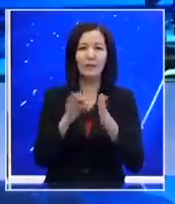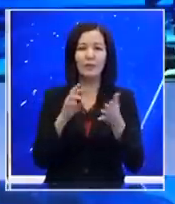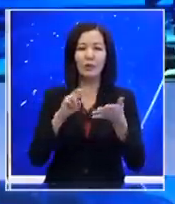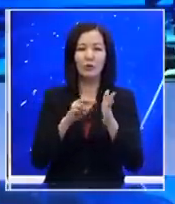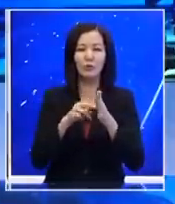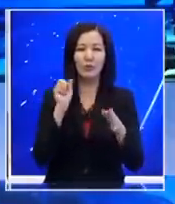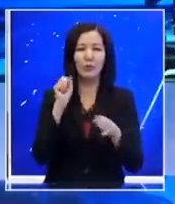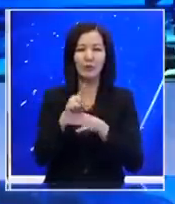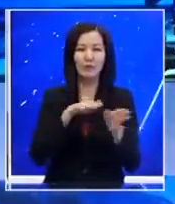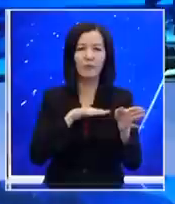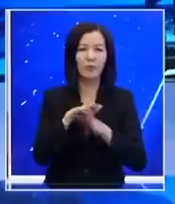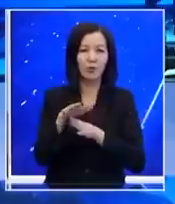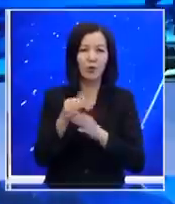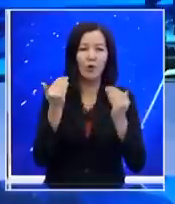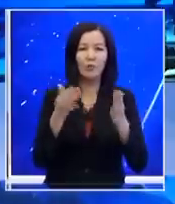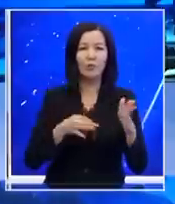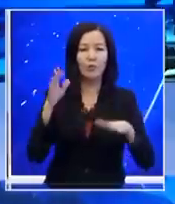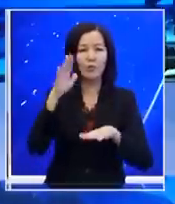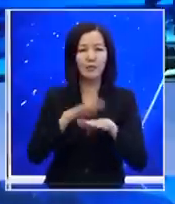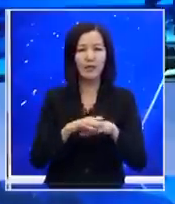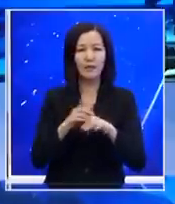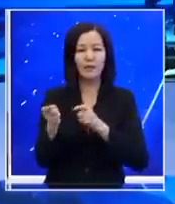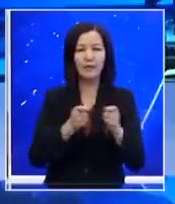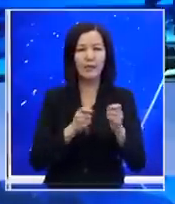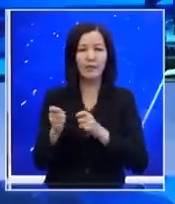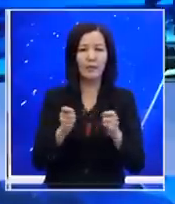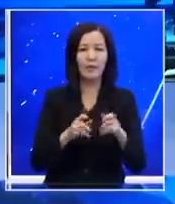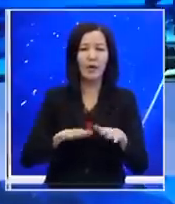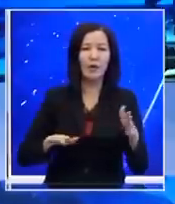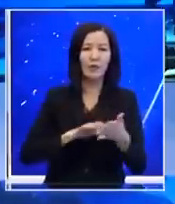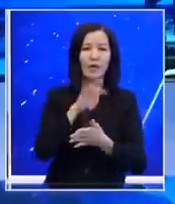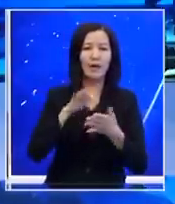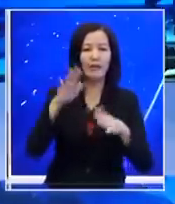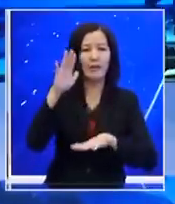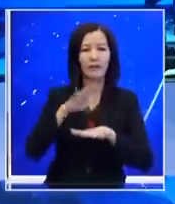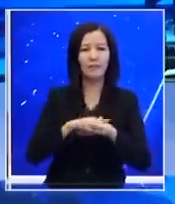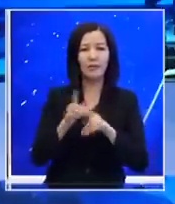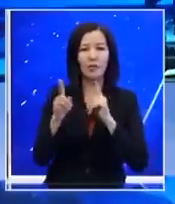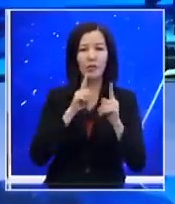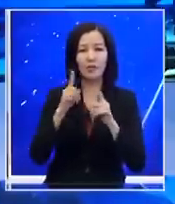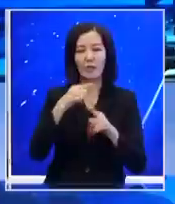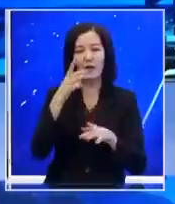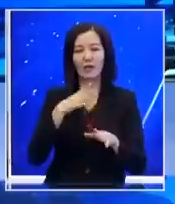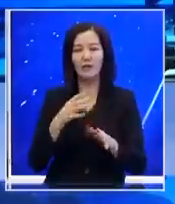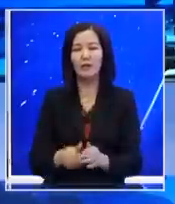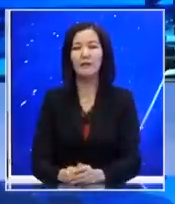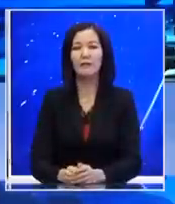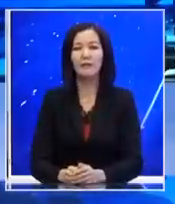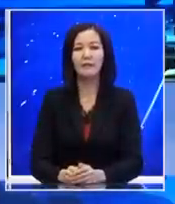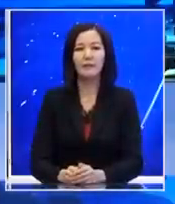міндеттерді орындау. Бұл туралы облыс әкімі бүгін басқарма басшылары мен аудан қала әкімдері қатысқан селекторлық жиында